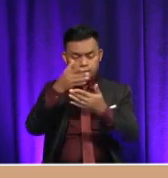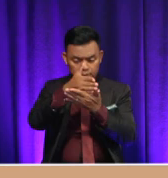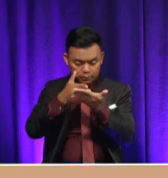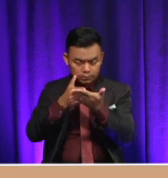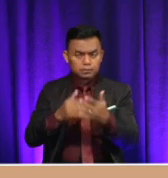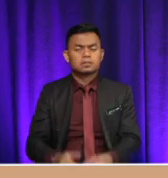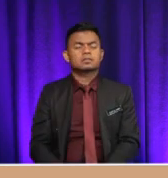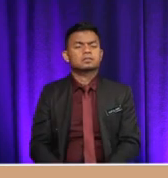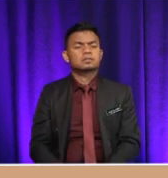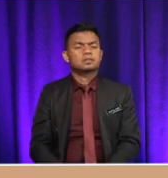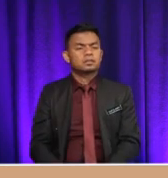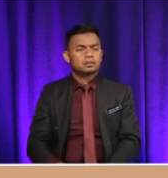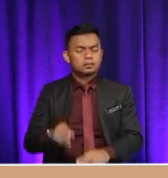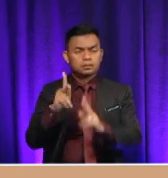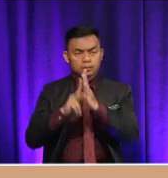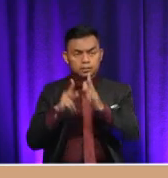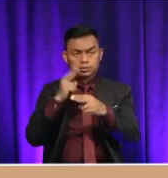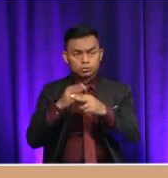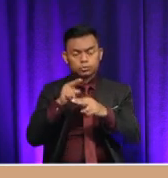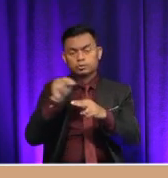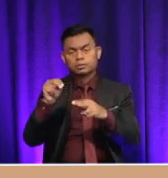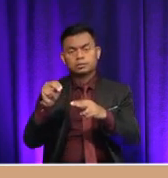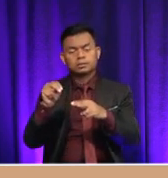kita dapat lihat di sini